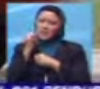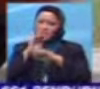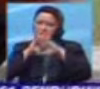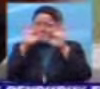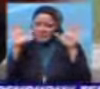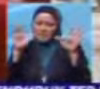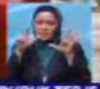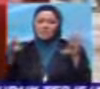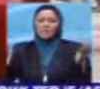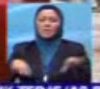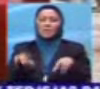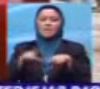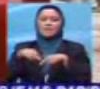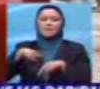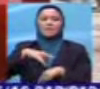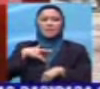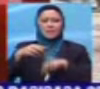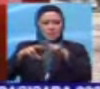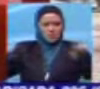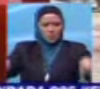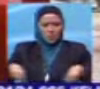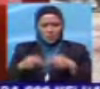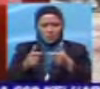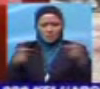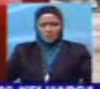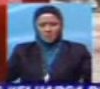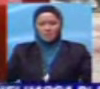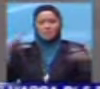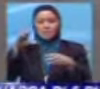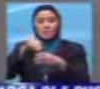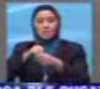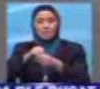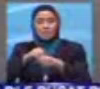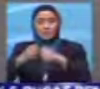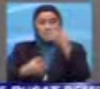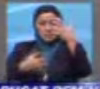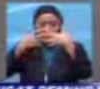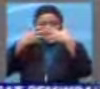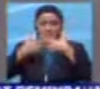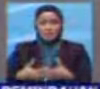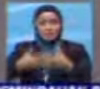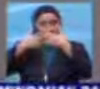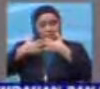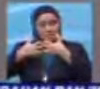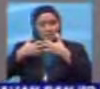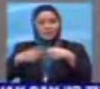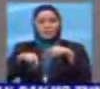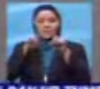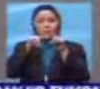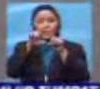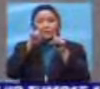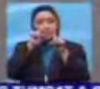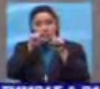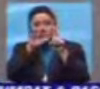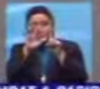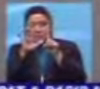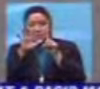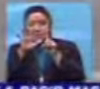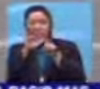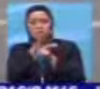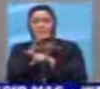luas. Model itu dilengkapi kapasiti enjin 1,500 liter dan memberi penjimatan penggunaan bahan api